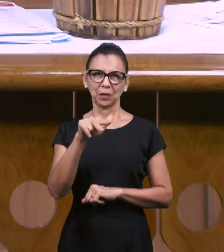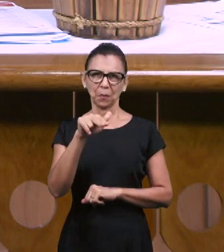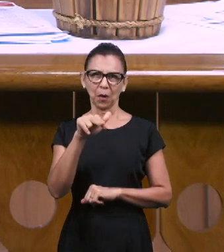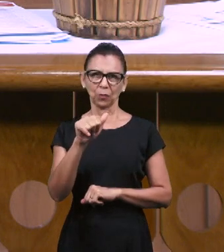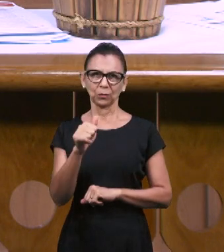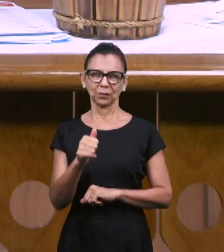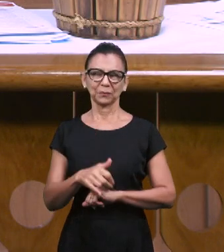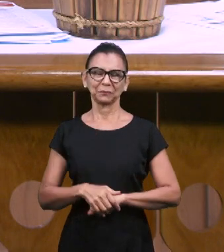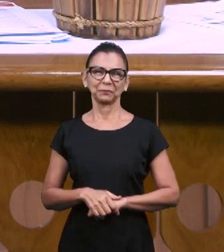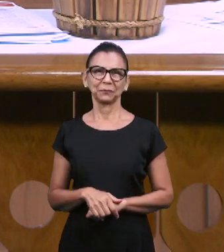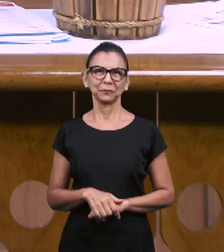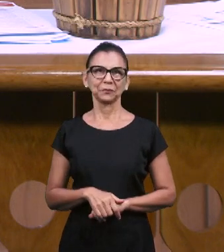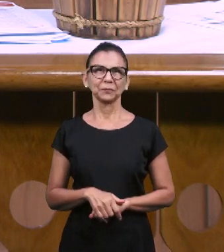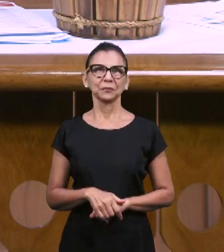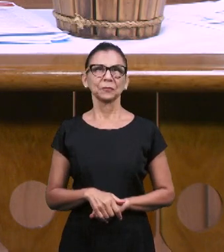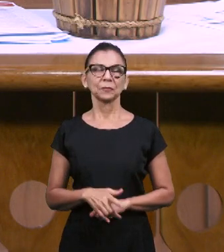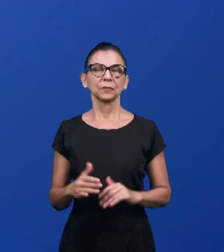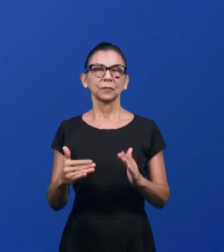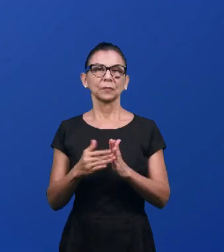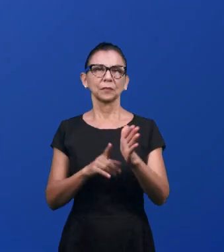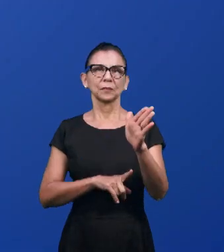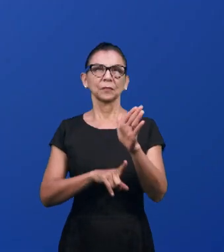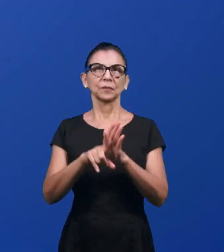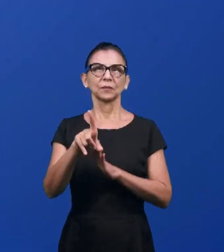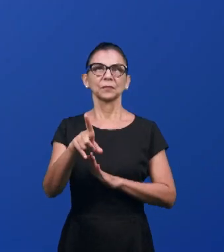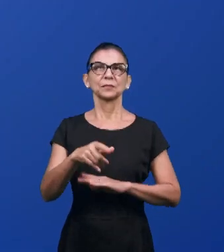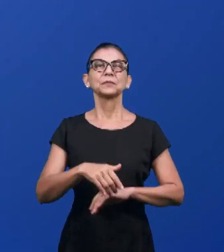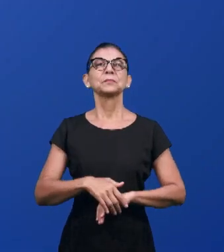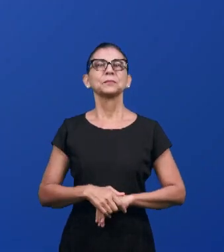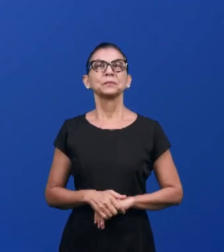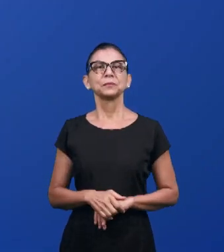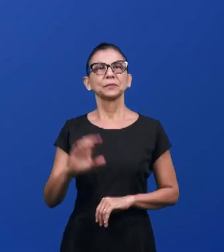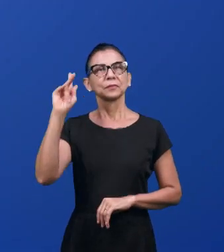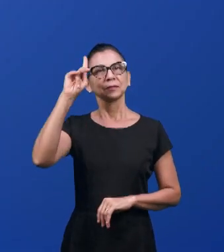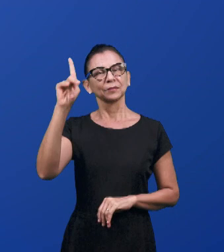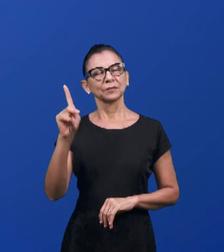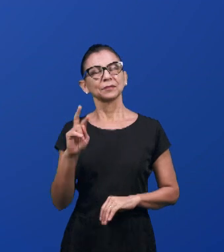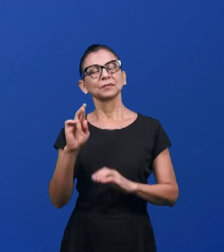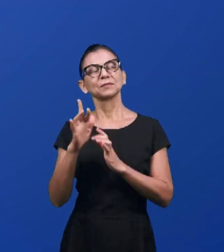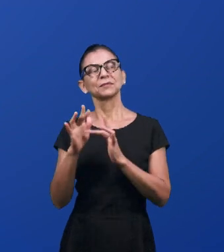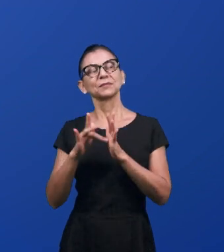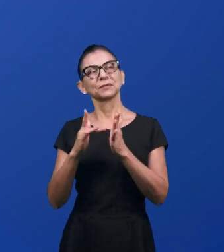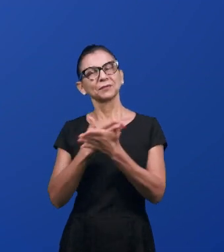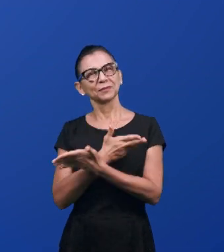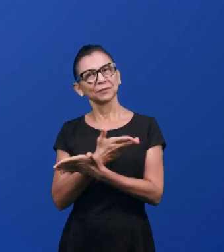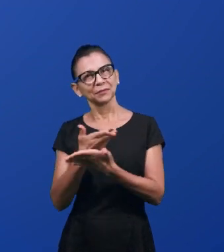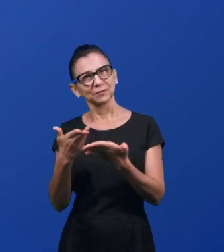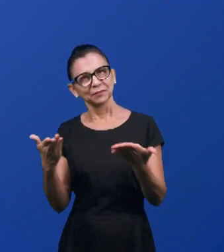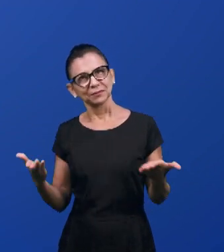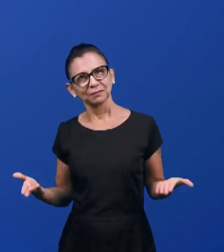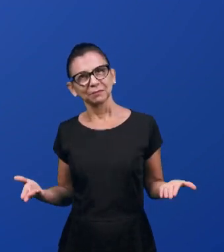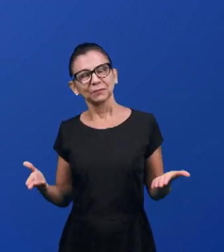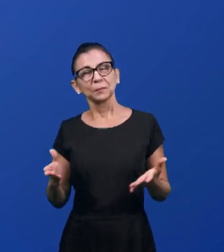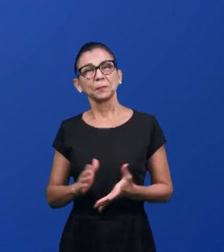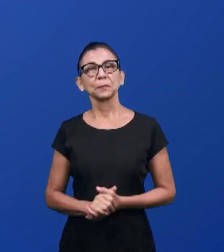Passons maintenant à notre dernière question. La paix du Seigneur à tous. La question pour